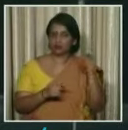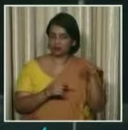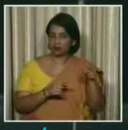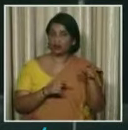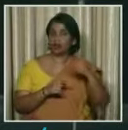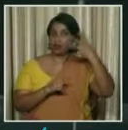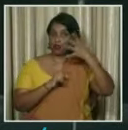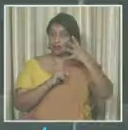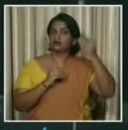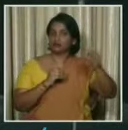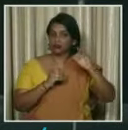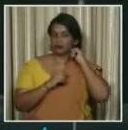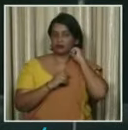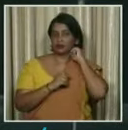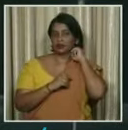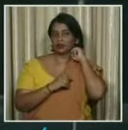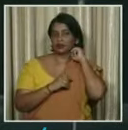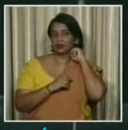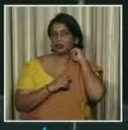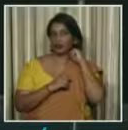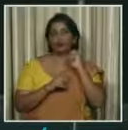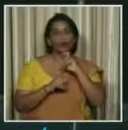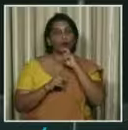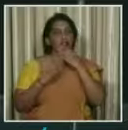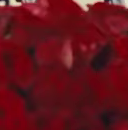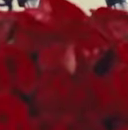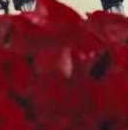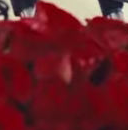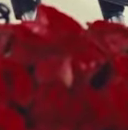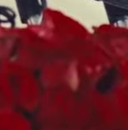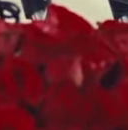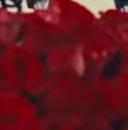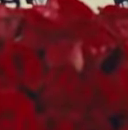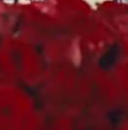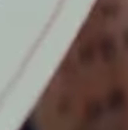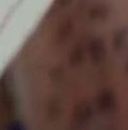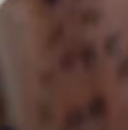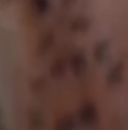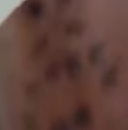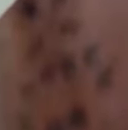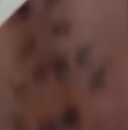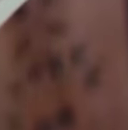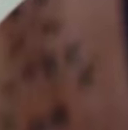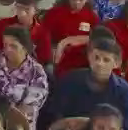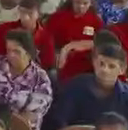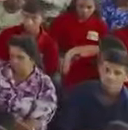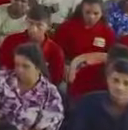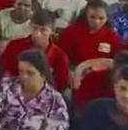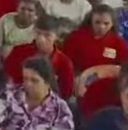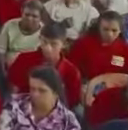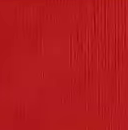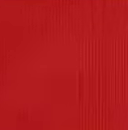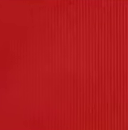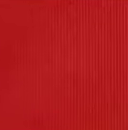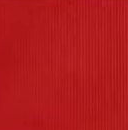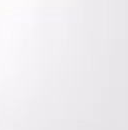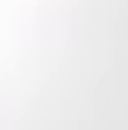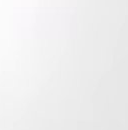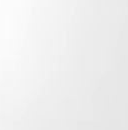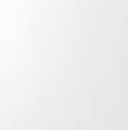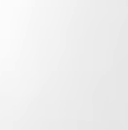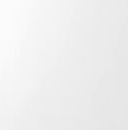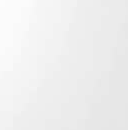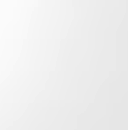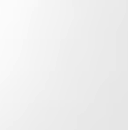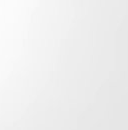4 වෙනිදා දක්වා කල් ගියේ මොකද? කෝට් වැකේෂන් එනවා සති දෙකක්. අපි දැනුමෙන් සන්නද්ධව පෝසත් රටක් ගොඩනගමු.